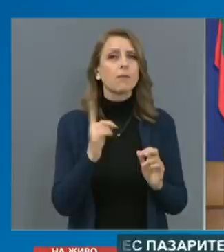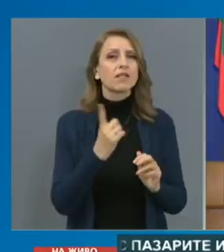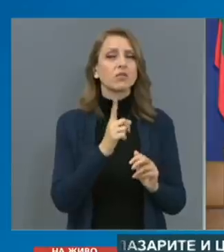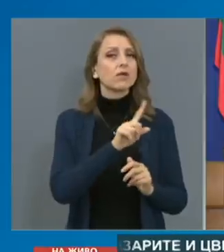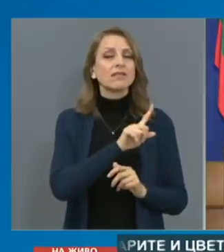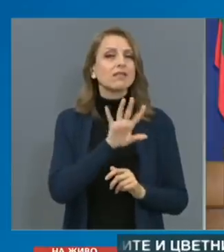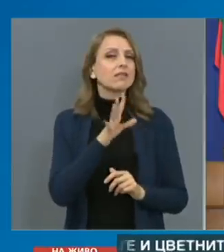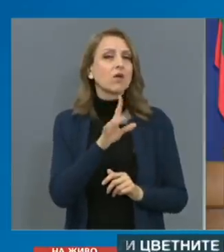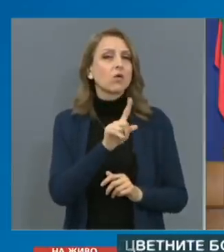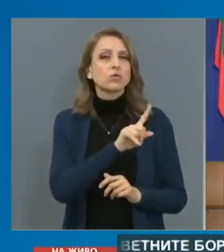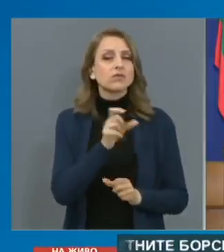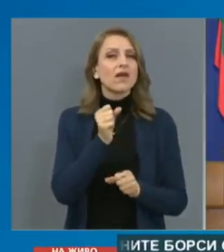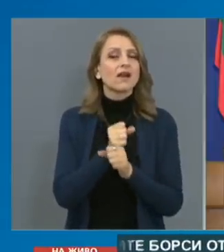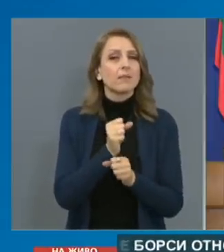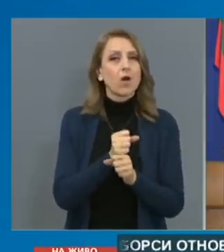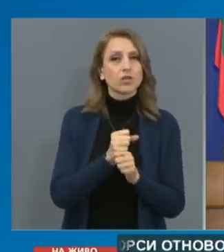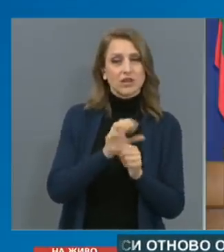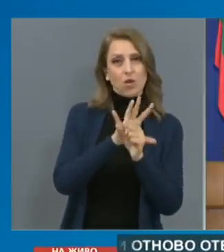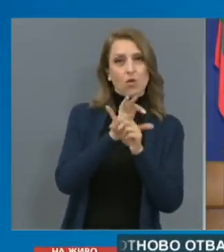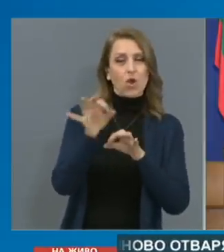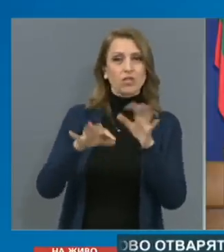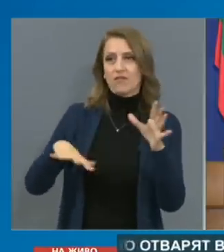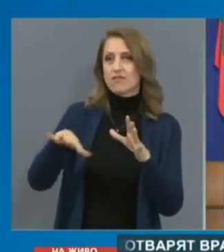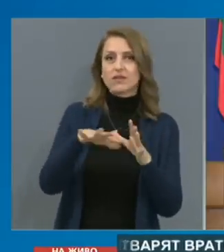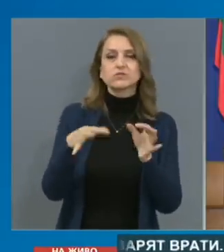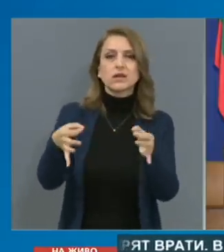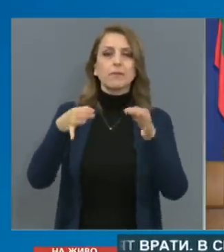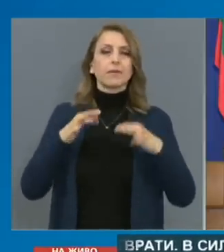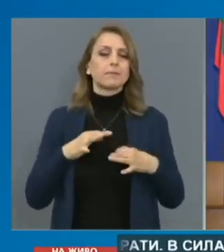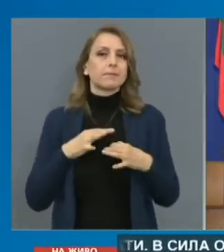в COVID среда, заразяването е поради